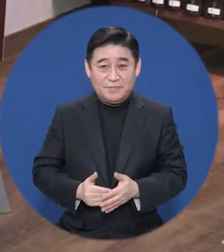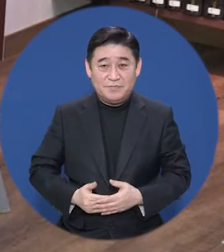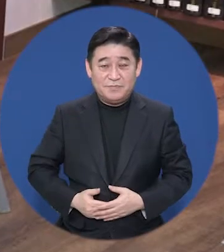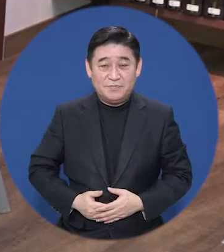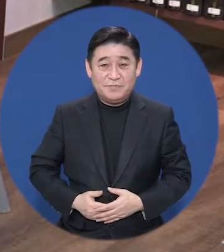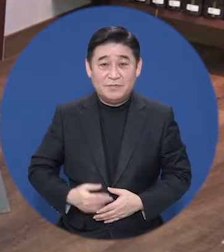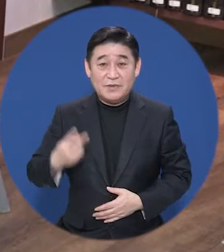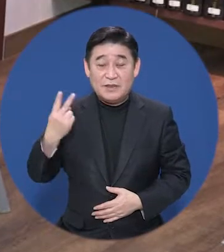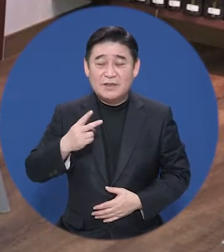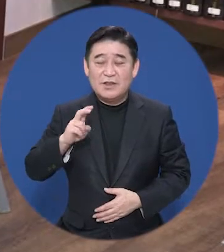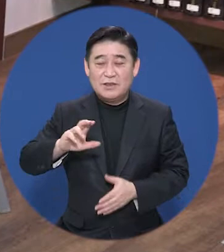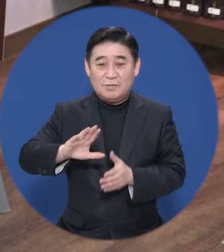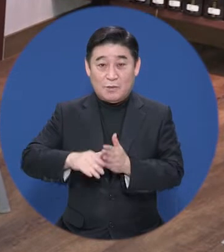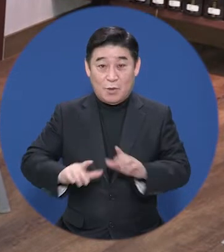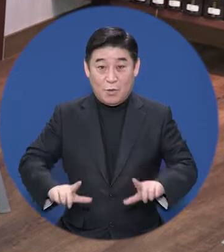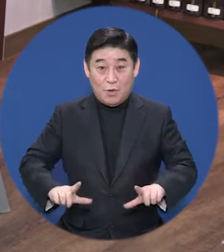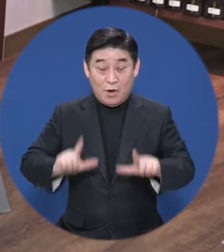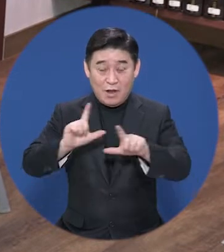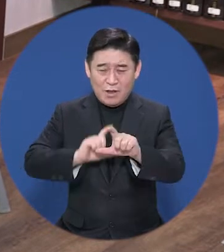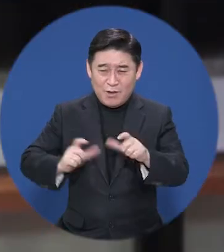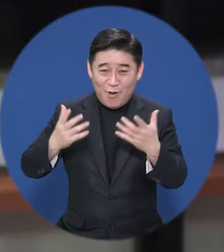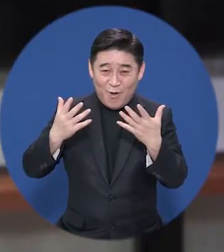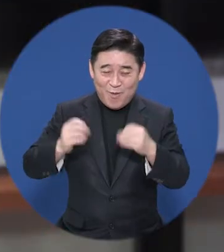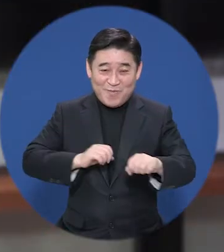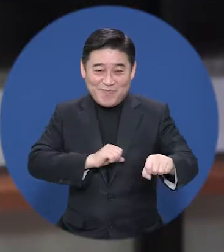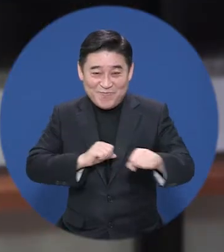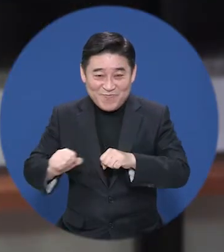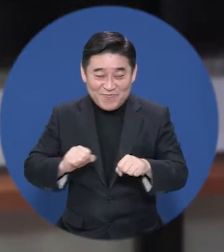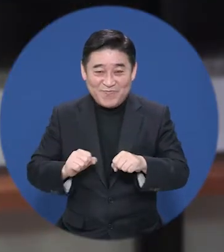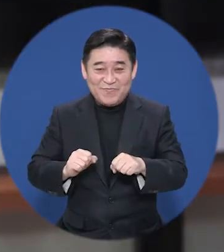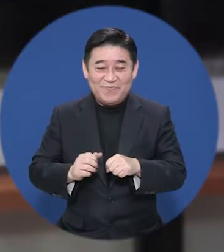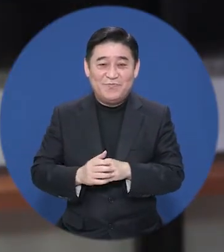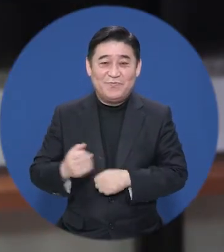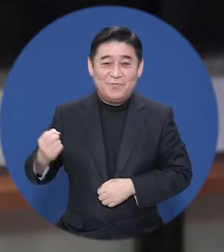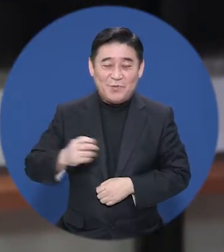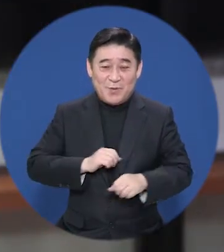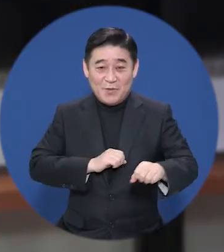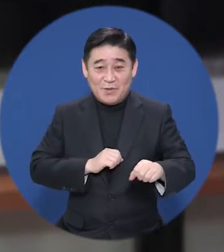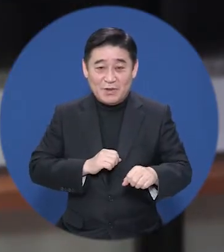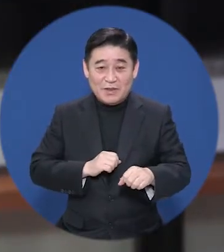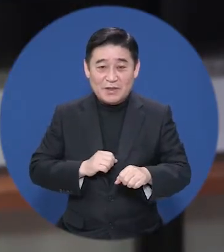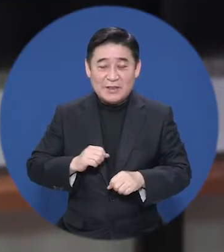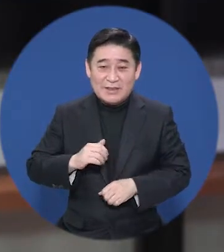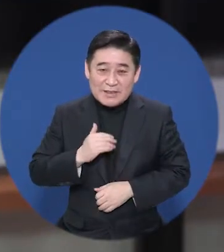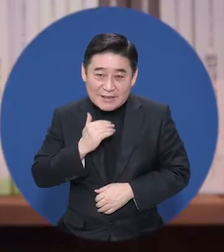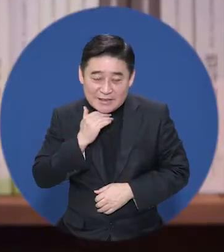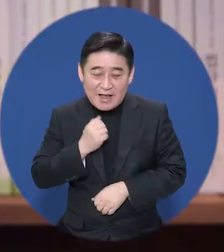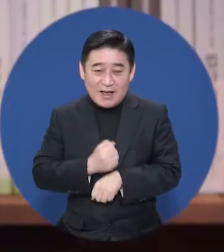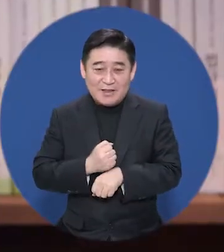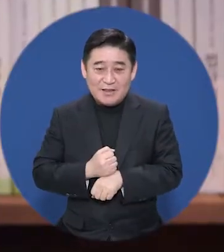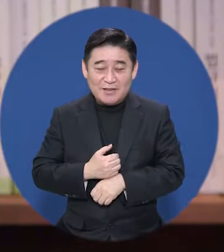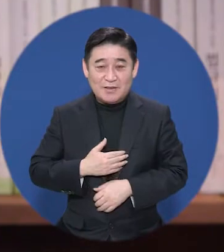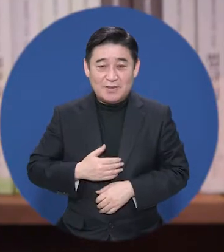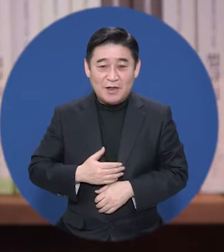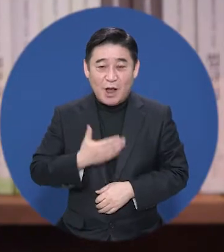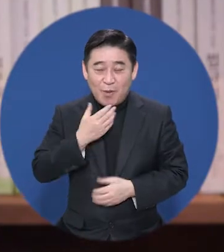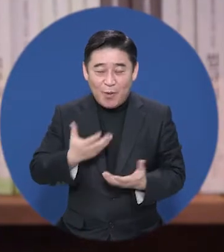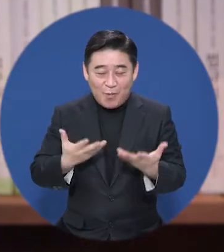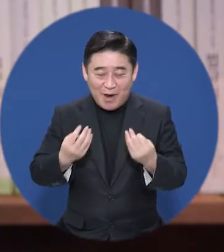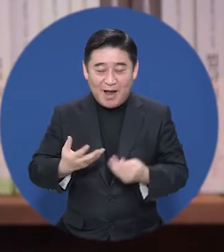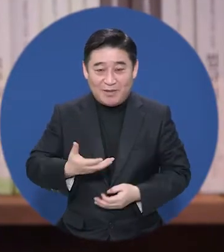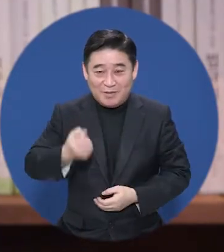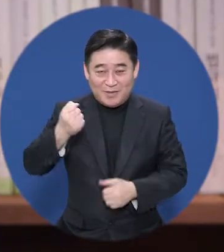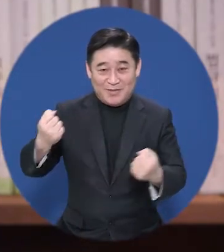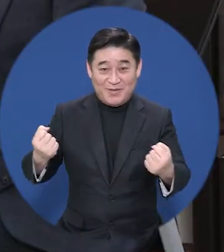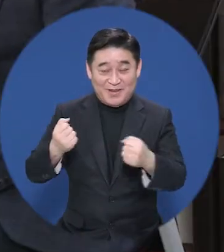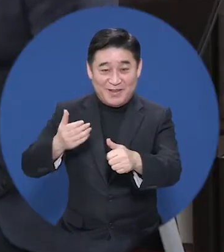2020년 올해도 더 많은 활동과 그리고 활약 기대하겠습니다. 네. 알겠습니다. 복 많이 받으시고요. 네.